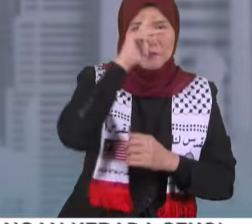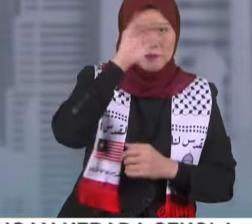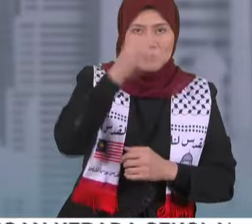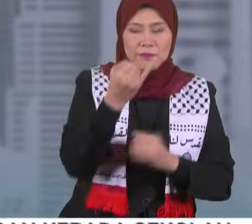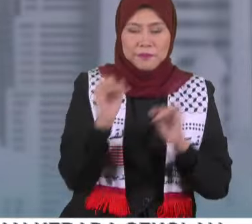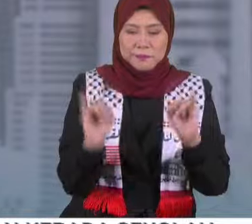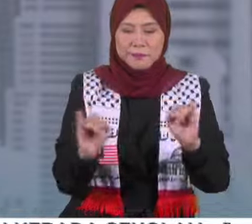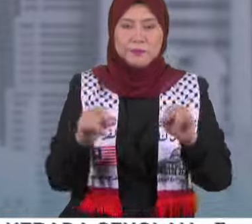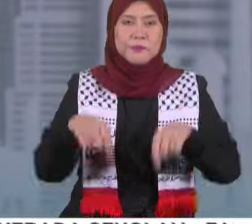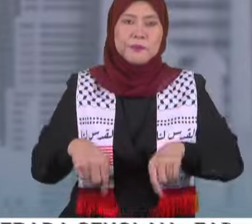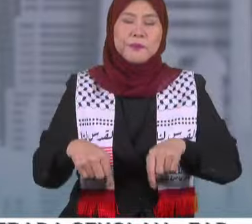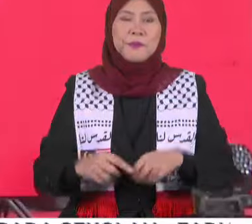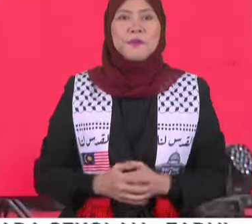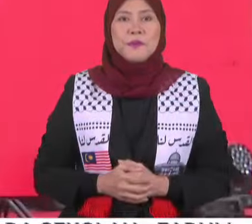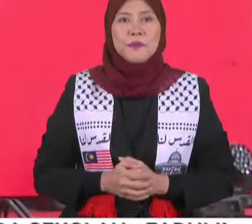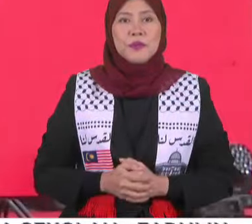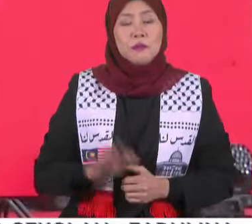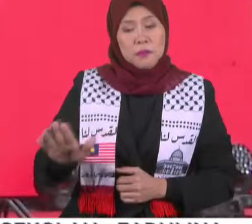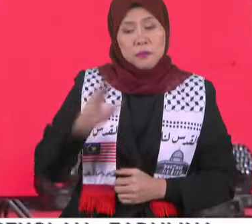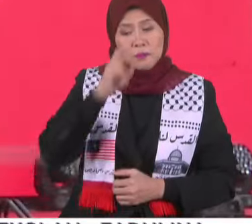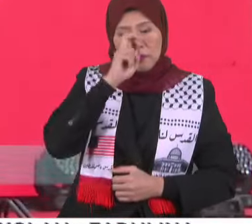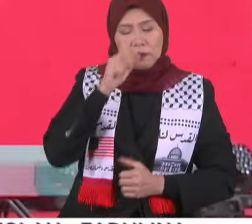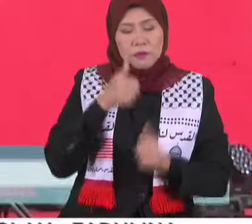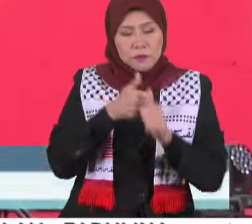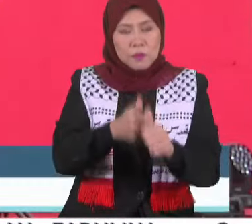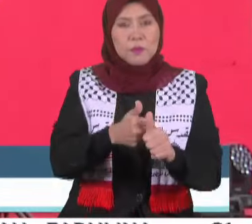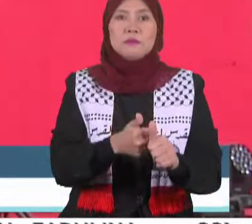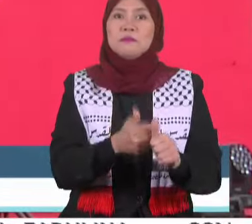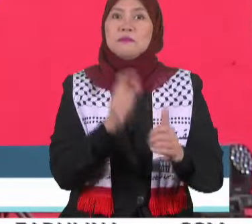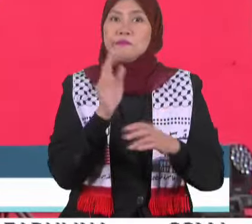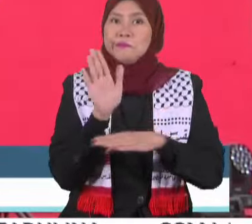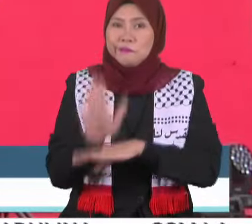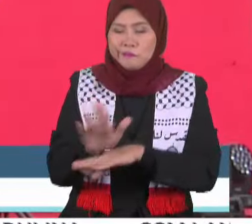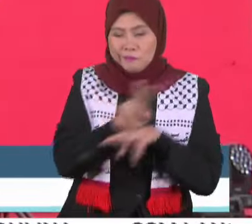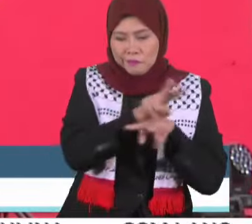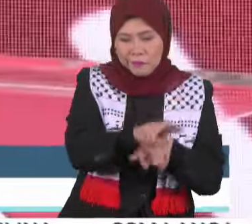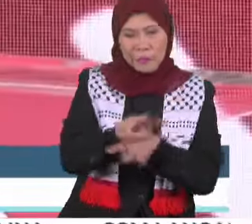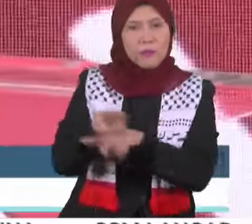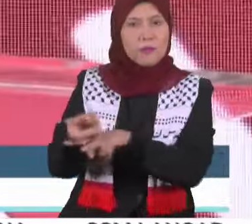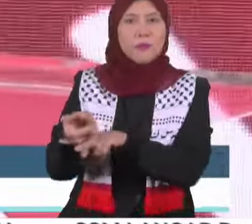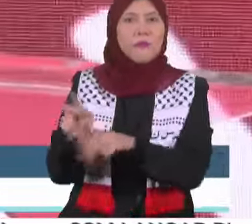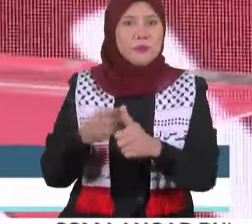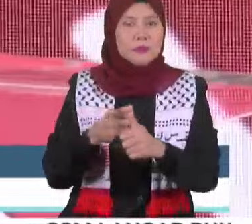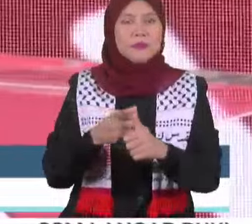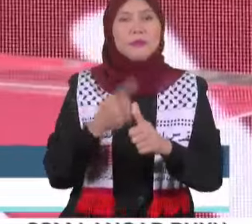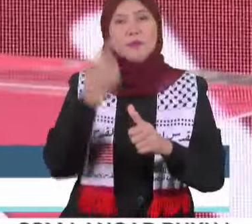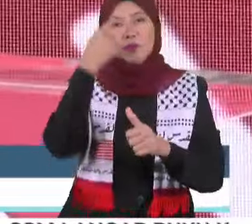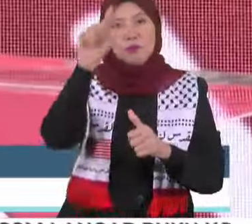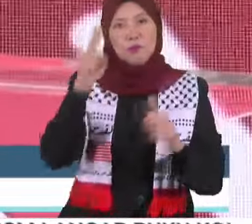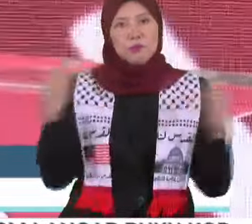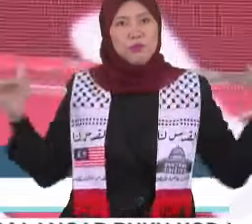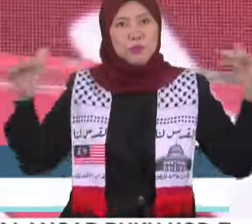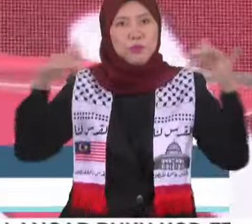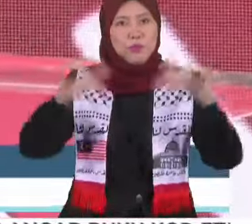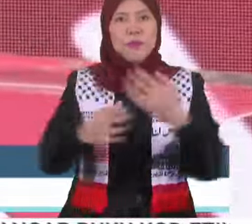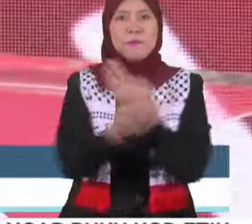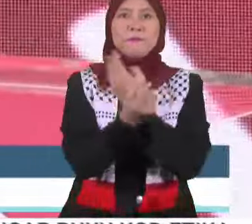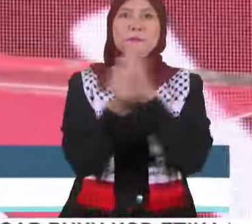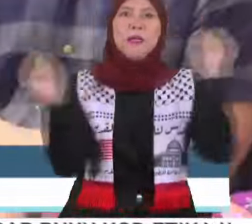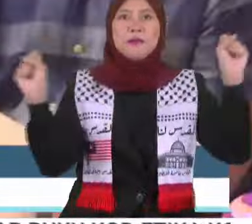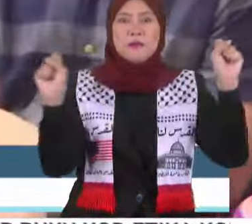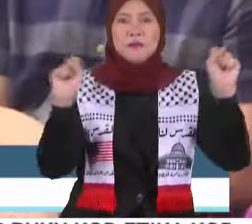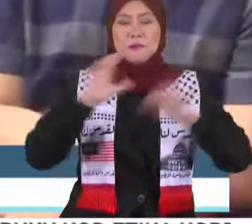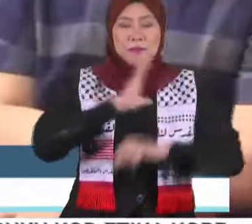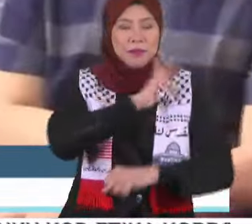Putrajaya Isnin ini. Tegas beliau, pematuhan janji dipantau pihaknya terutama ketika berlangsungnya Himpunan Pembebasan